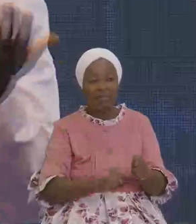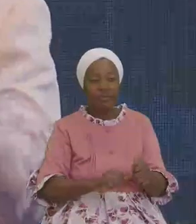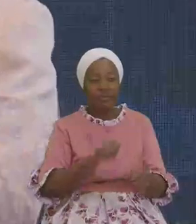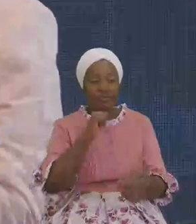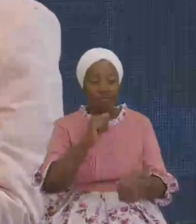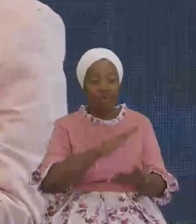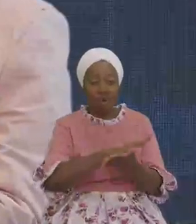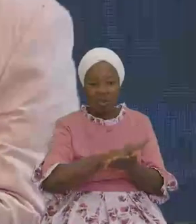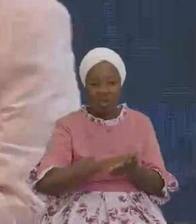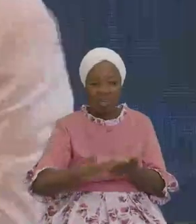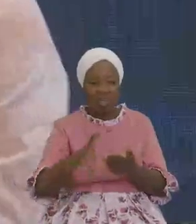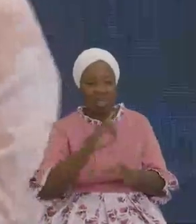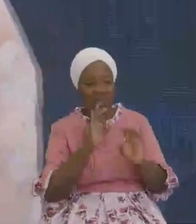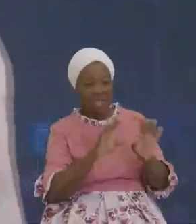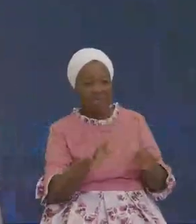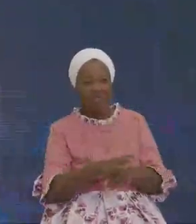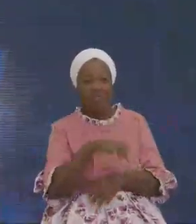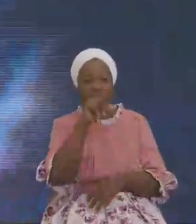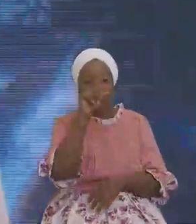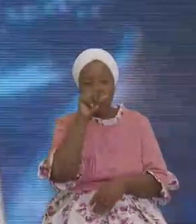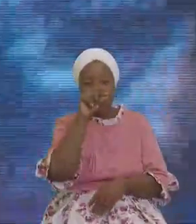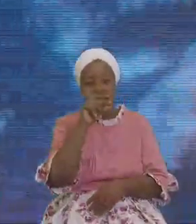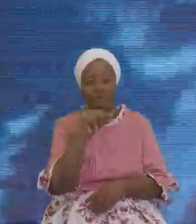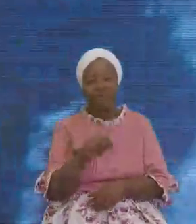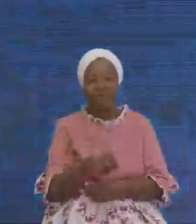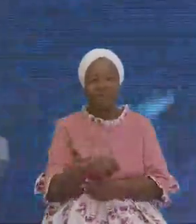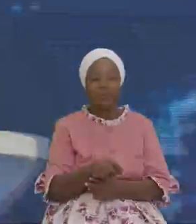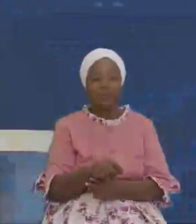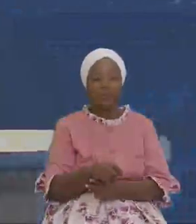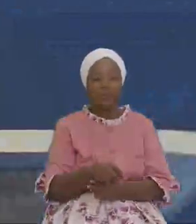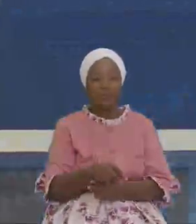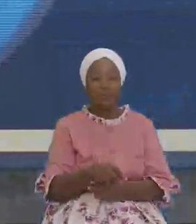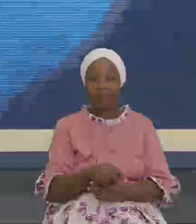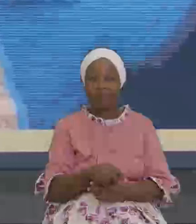Un repère de tout oiseau impur et odieux.